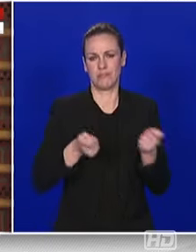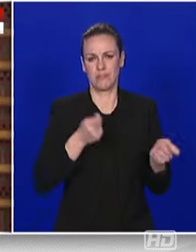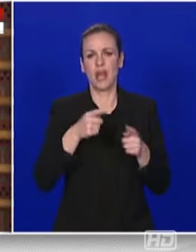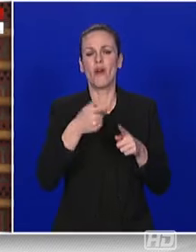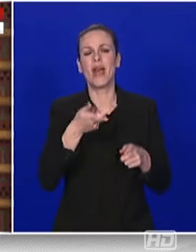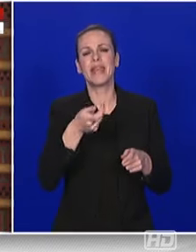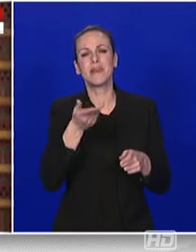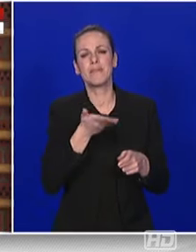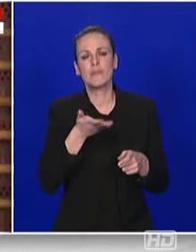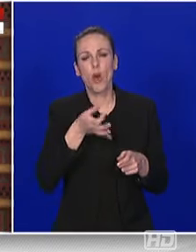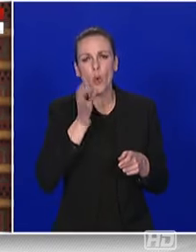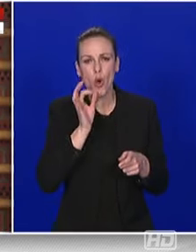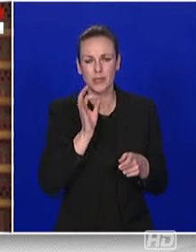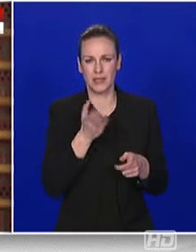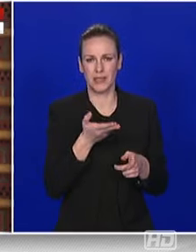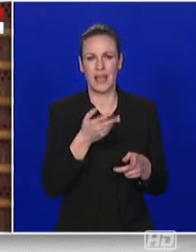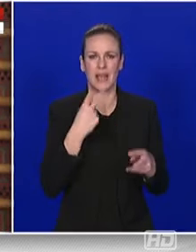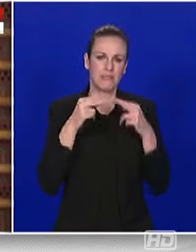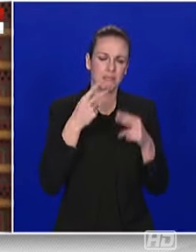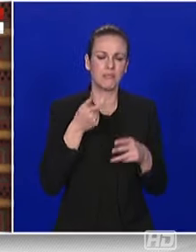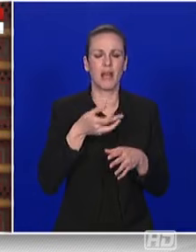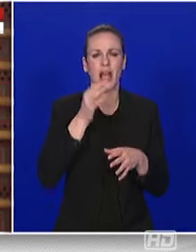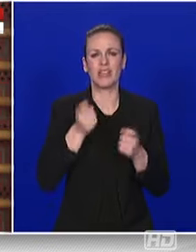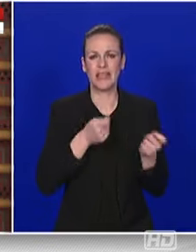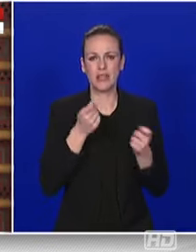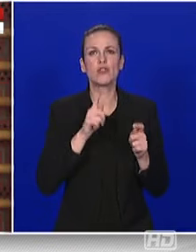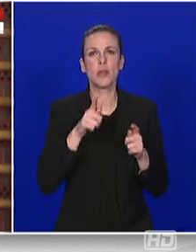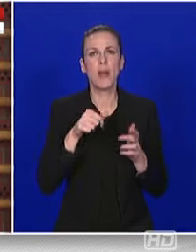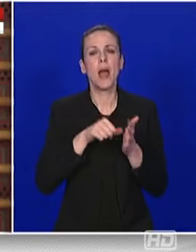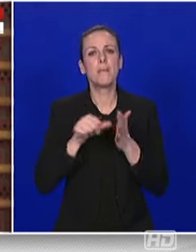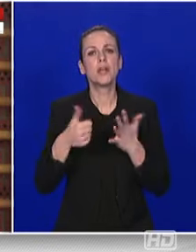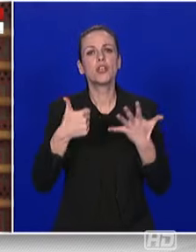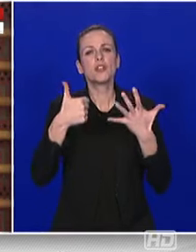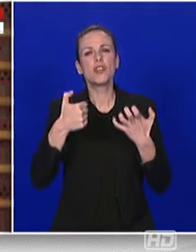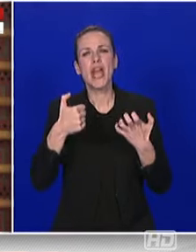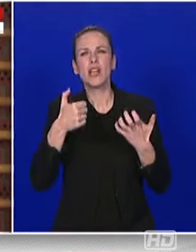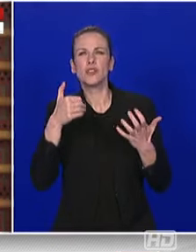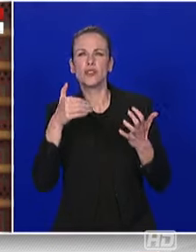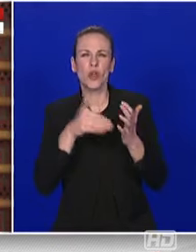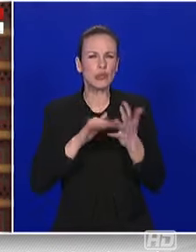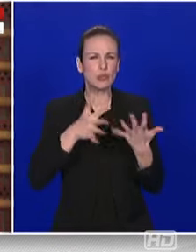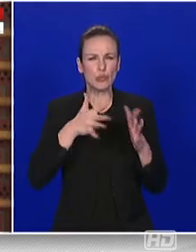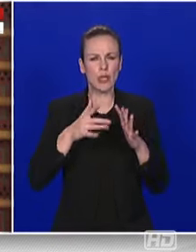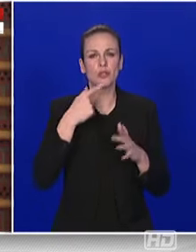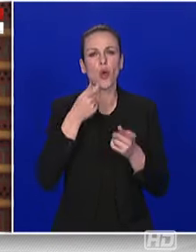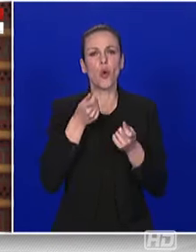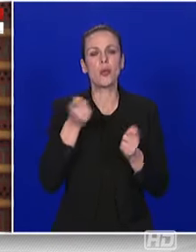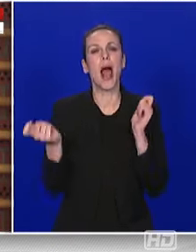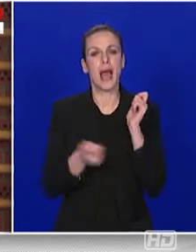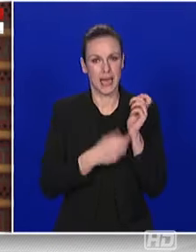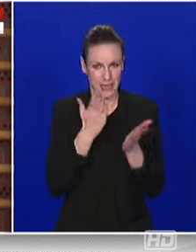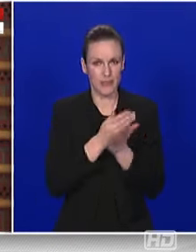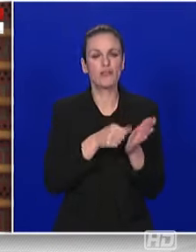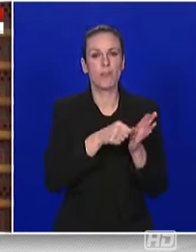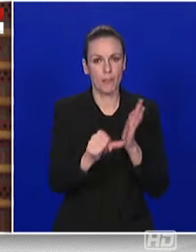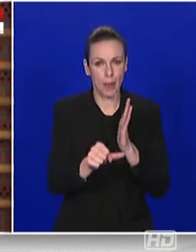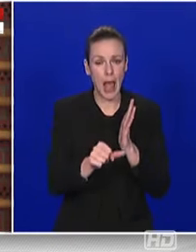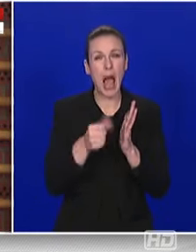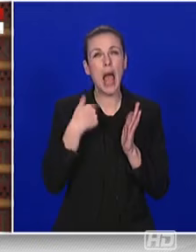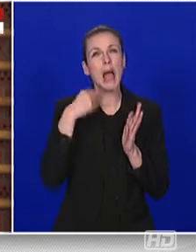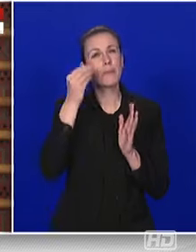ugostiteljstva i naplaćene nekih 600 i nešto tisuća kuna kazne, ako se dobro